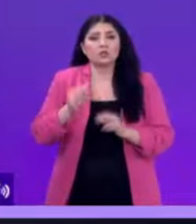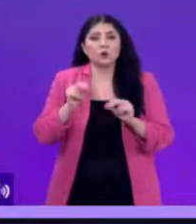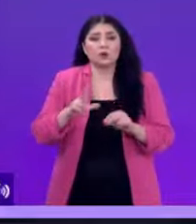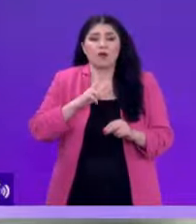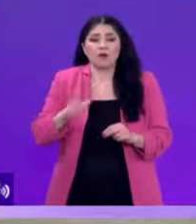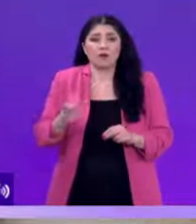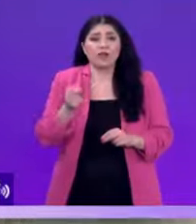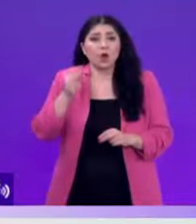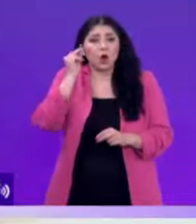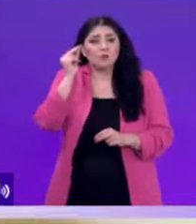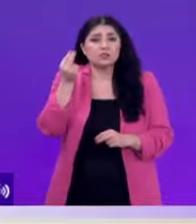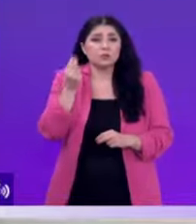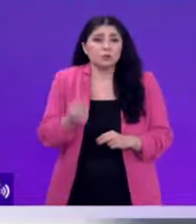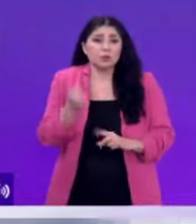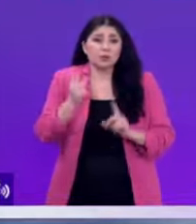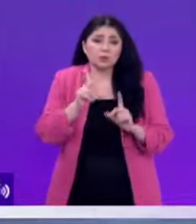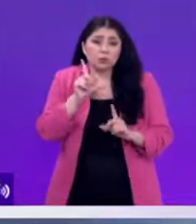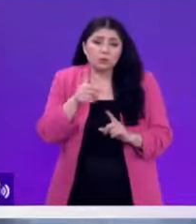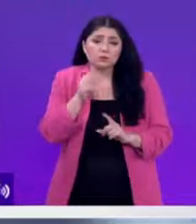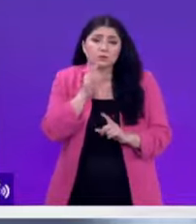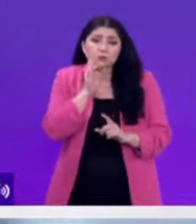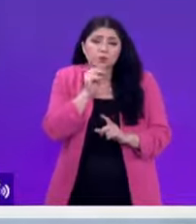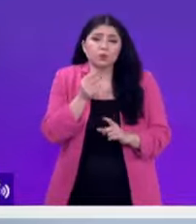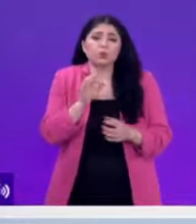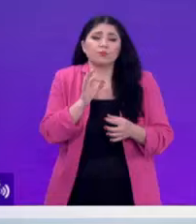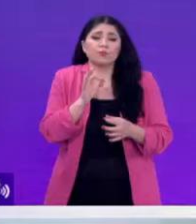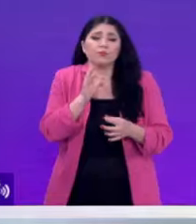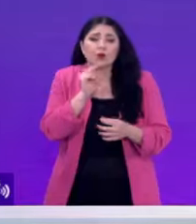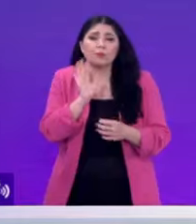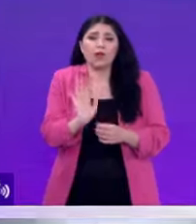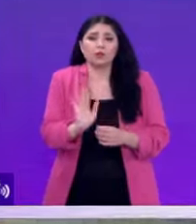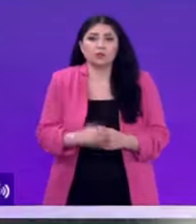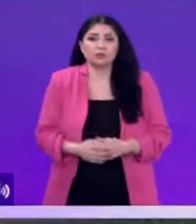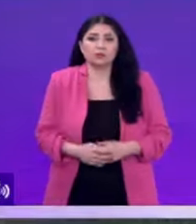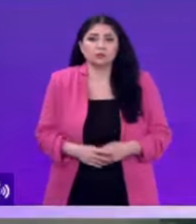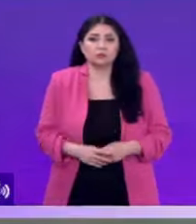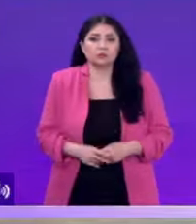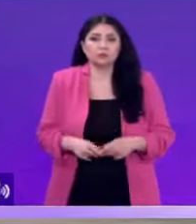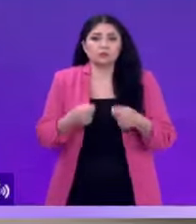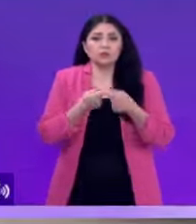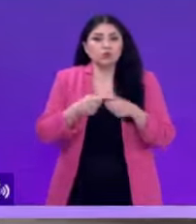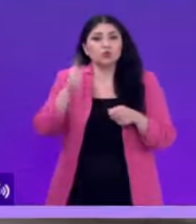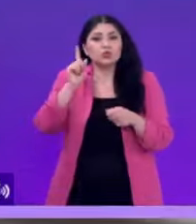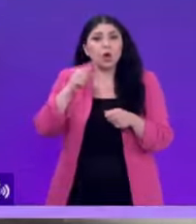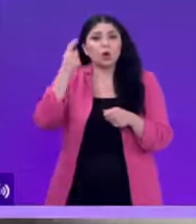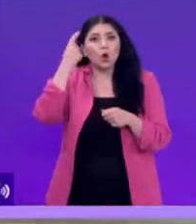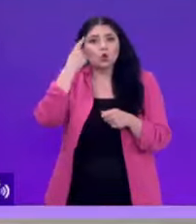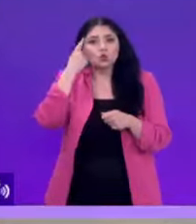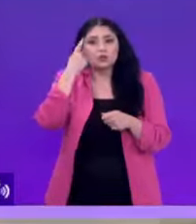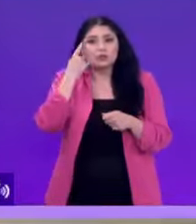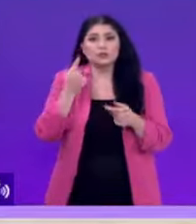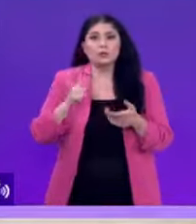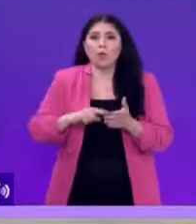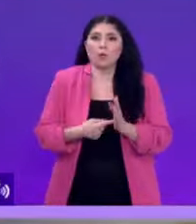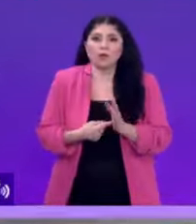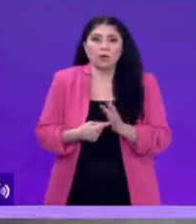o veste bună, dacă putem spune așa, este că toți sunt conștienți